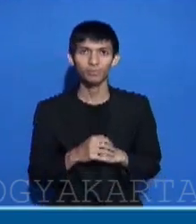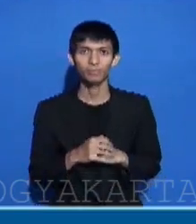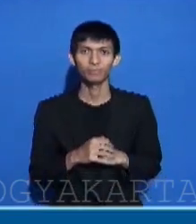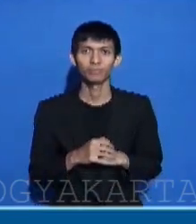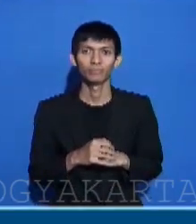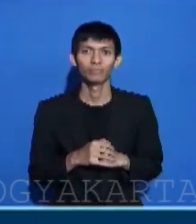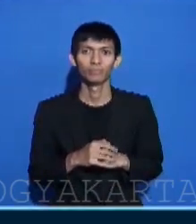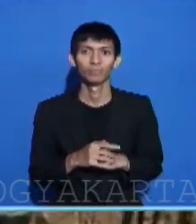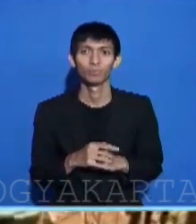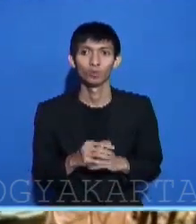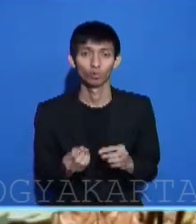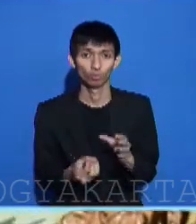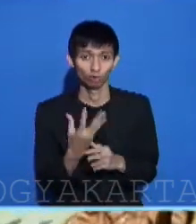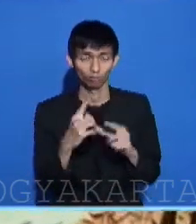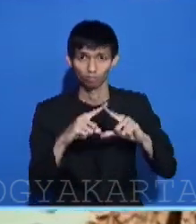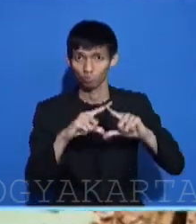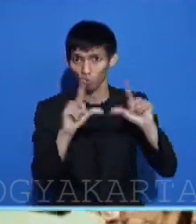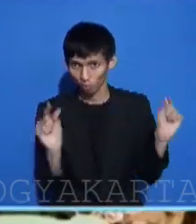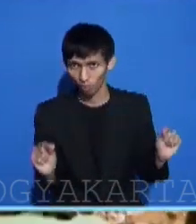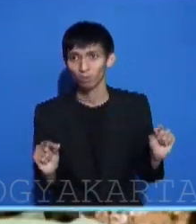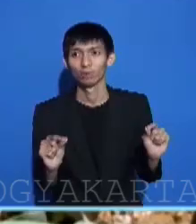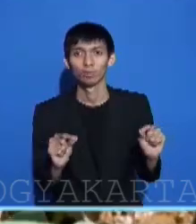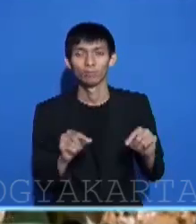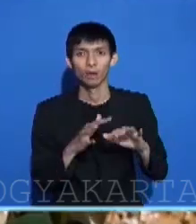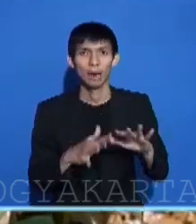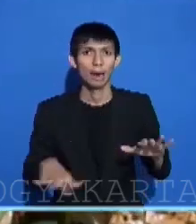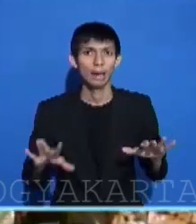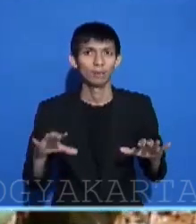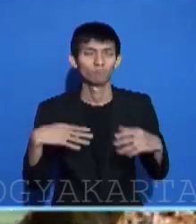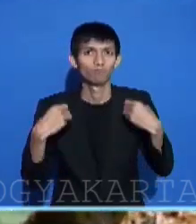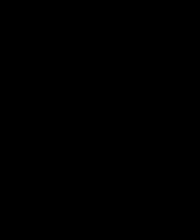jaleran Ron ingkangan kiating bingry